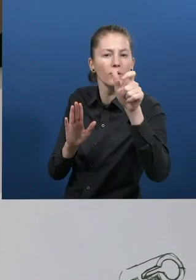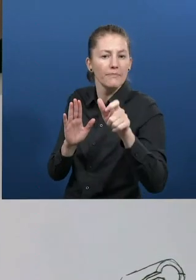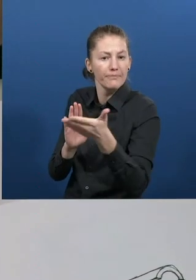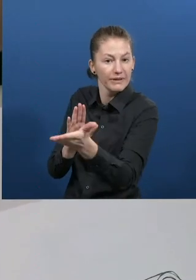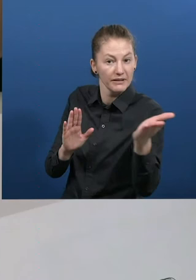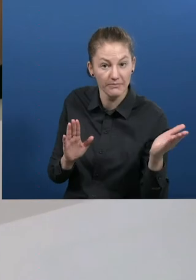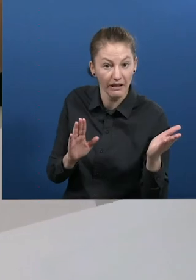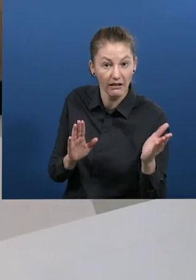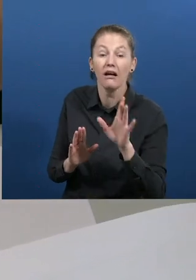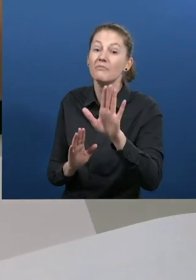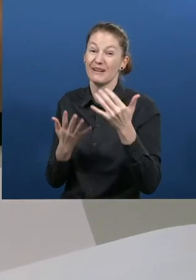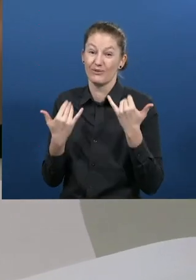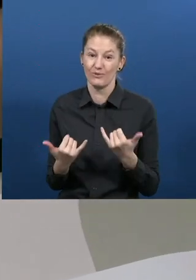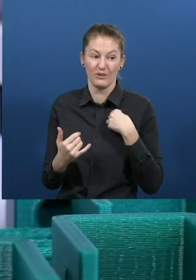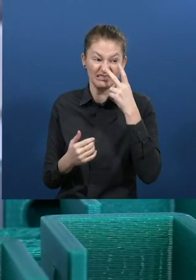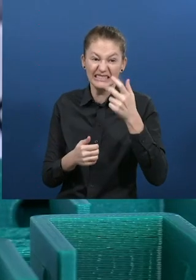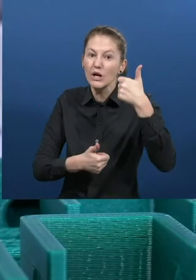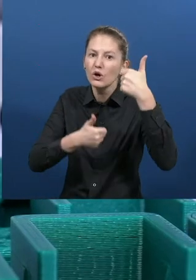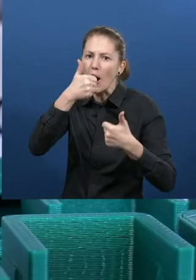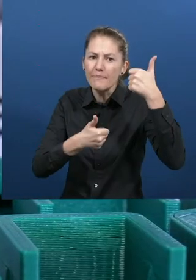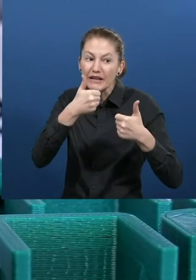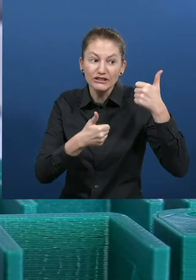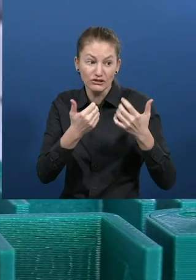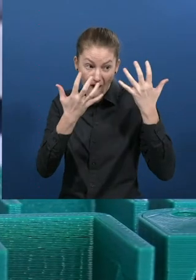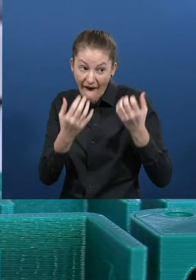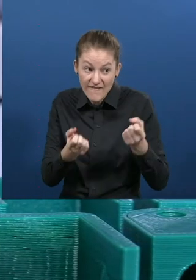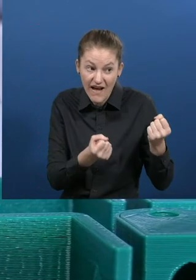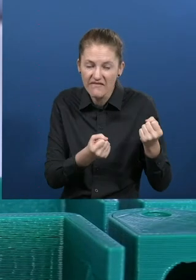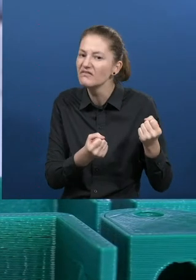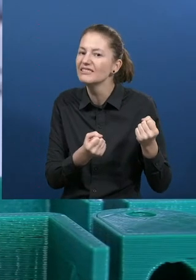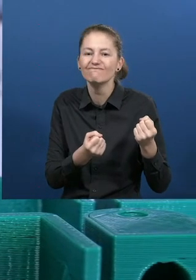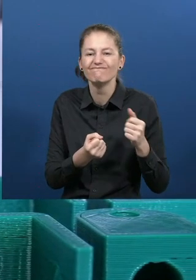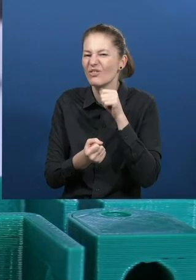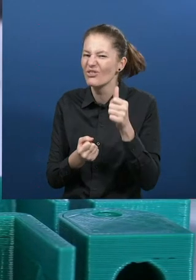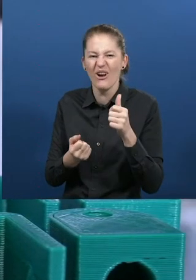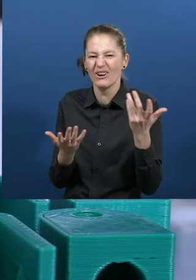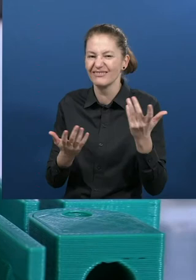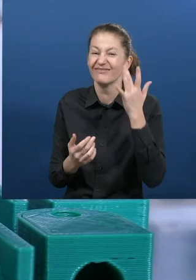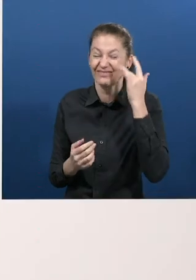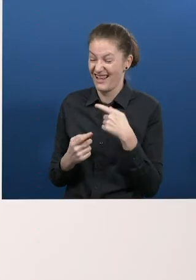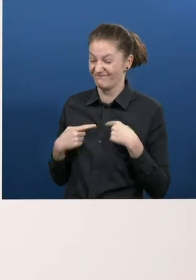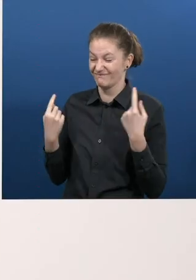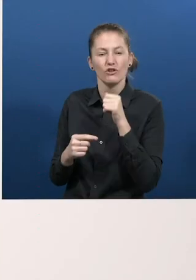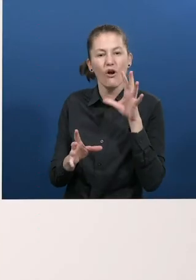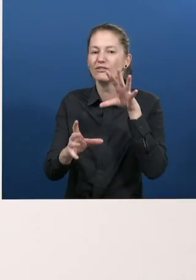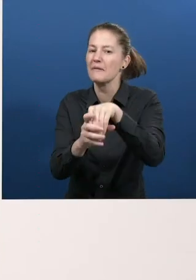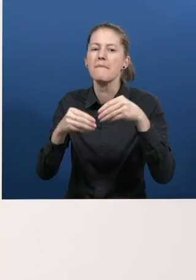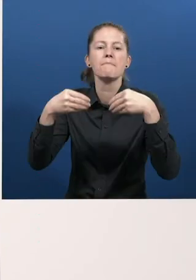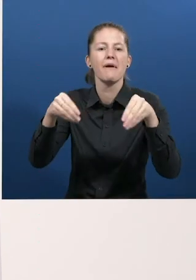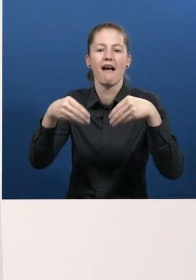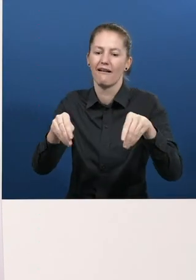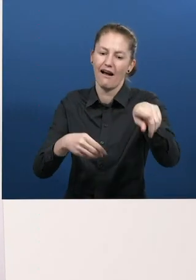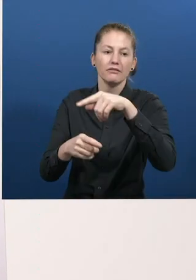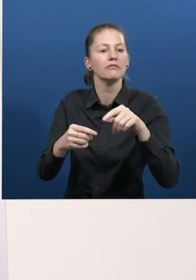personnes? Et aujourd'hui, est-ce qu'on a une concurrence dans ces enjeux-là? Eh bien, pas trop, parce que finalement, on ne s'inscrit pas dans le marché des aides techniques, mais bien dans